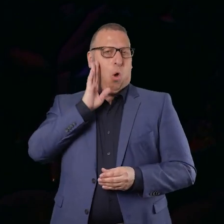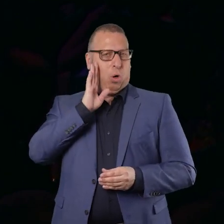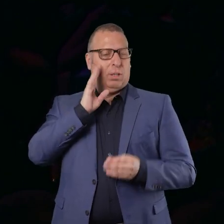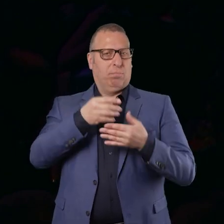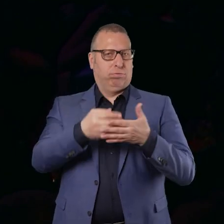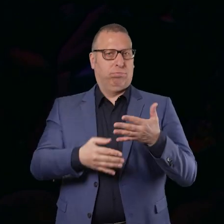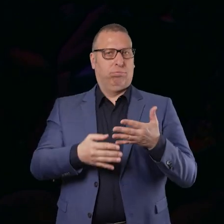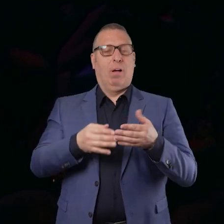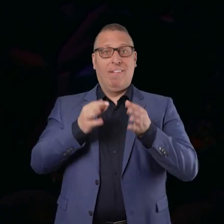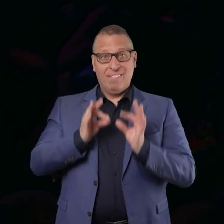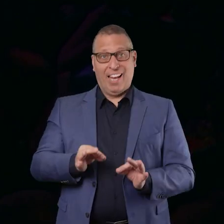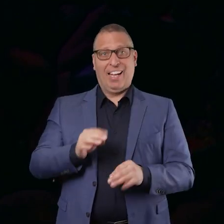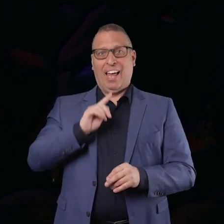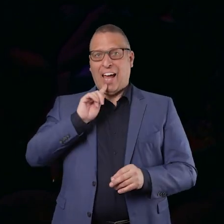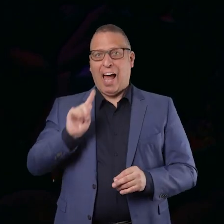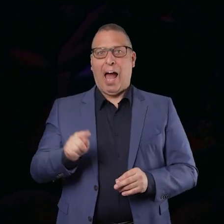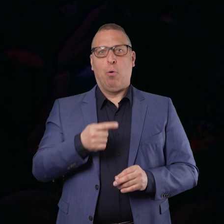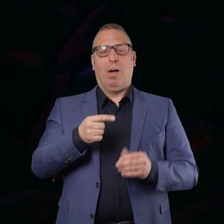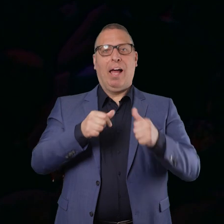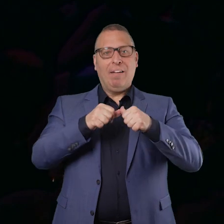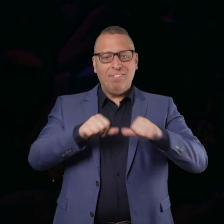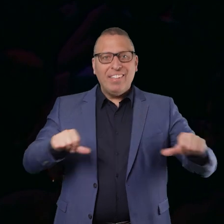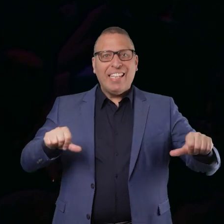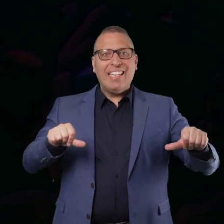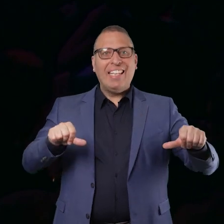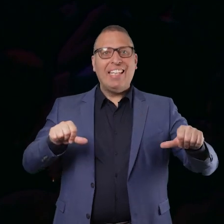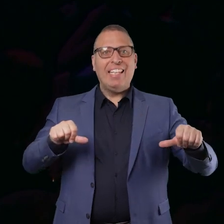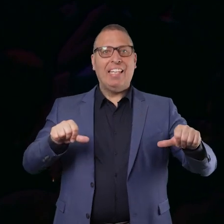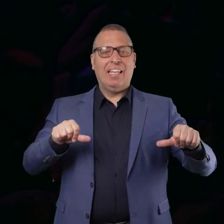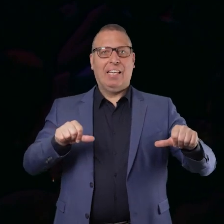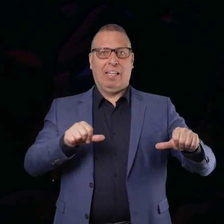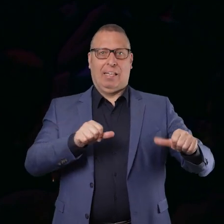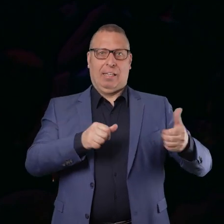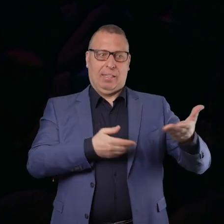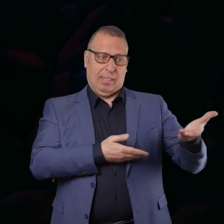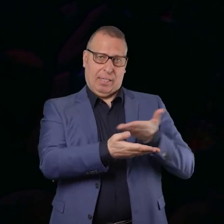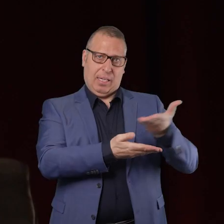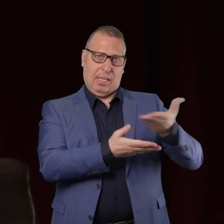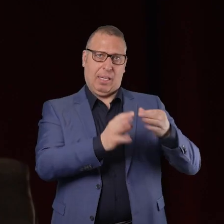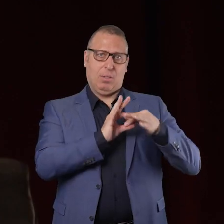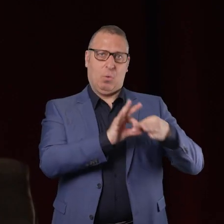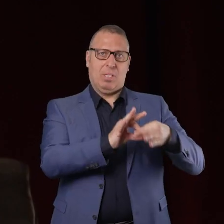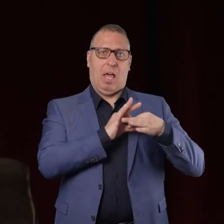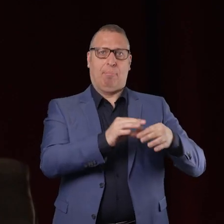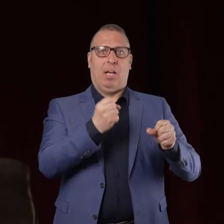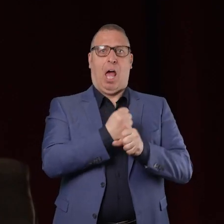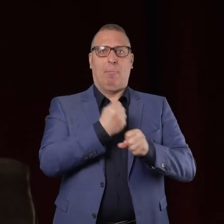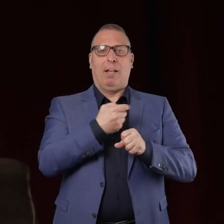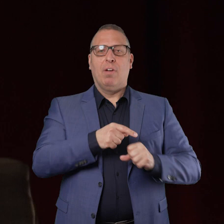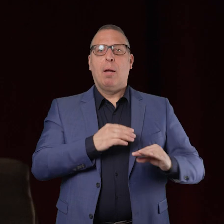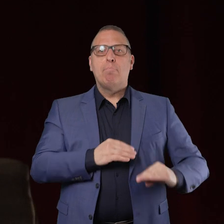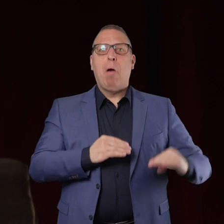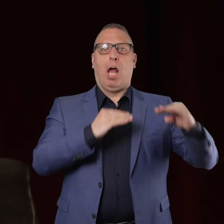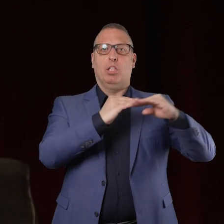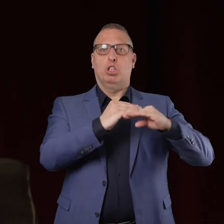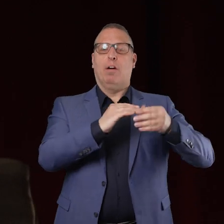haben, vor allem eben wirklich auch das Wie, die Errungenschaft, wie wir zusammen schaffen.